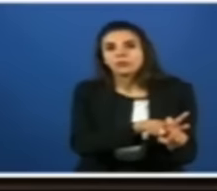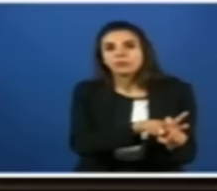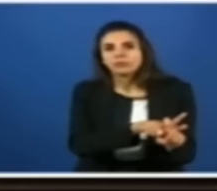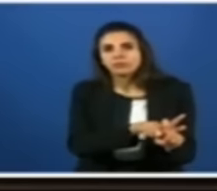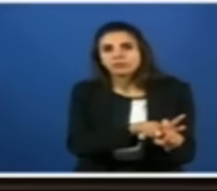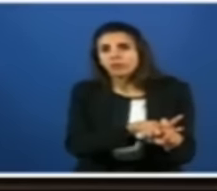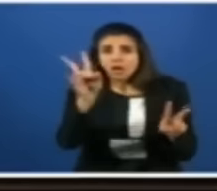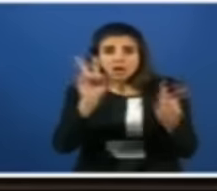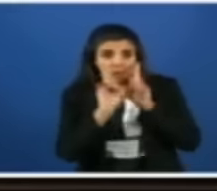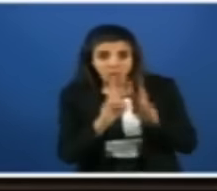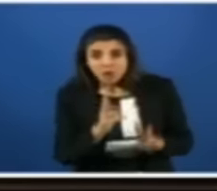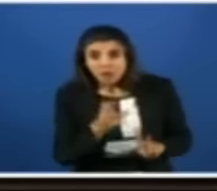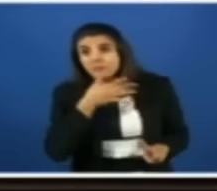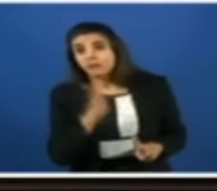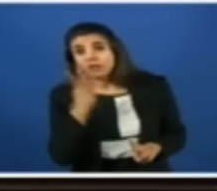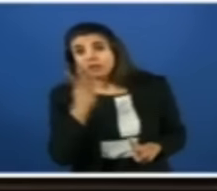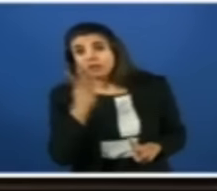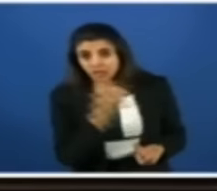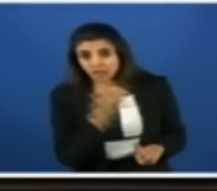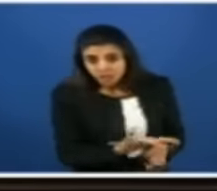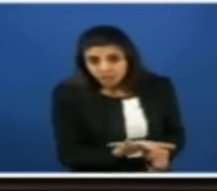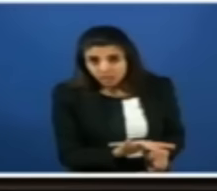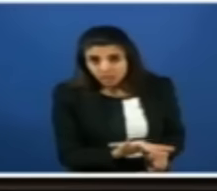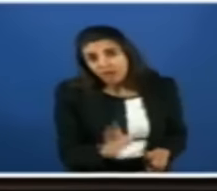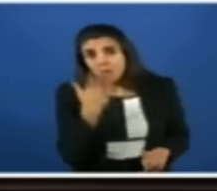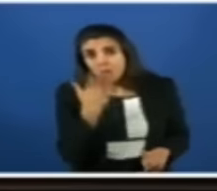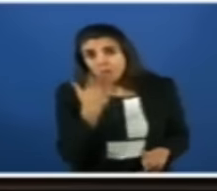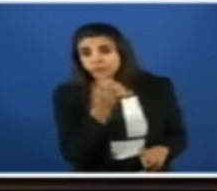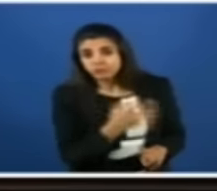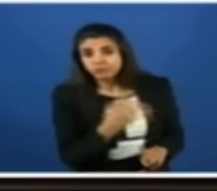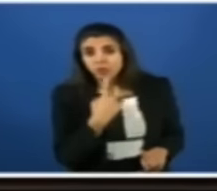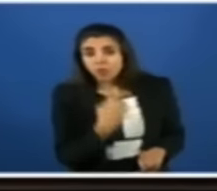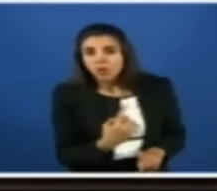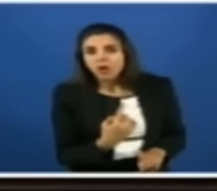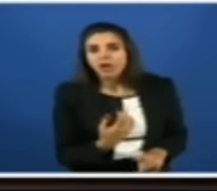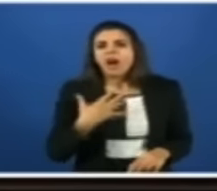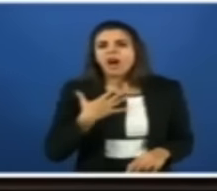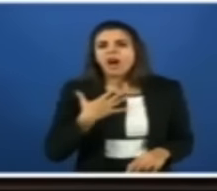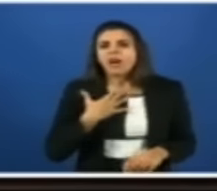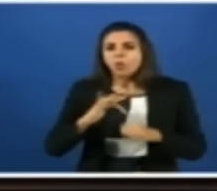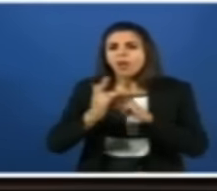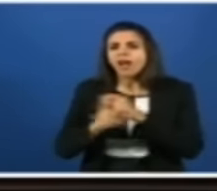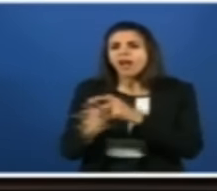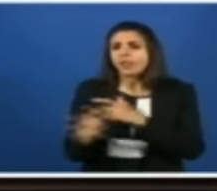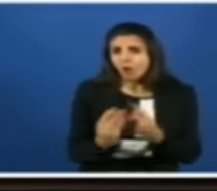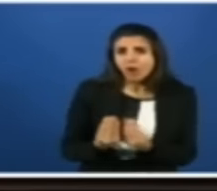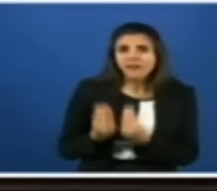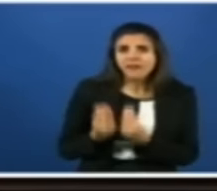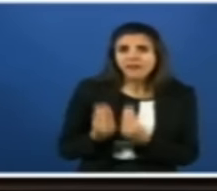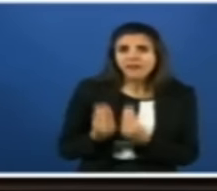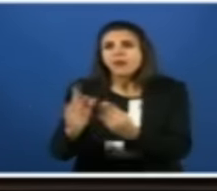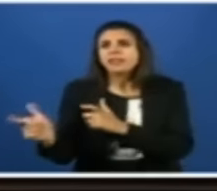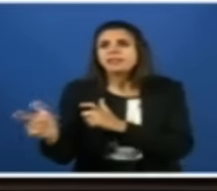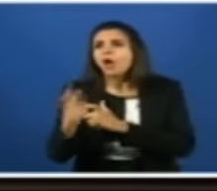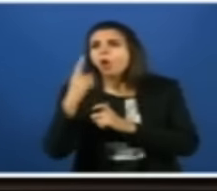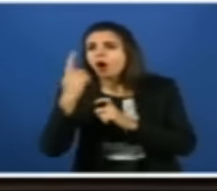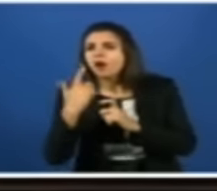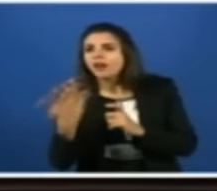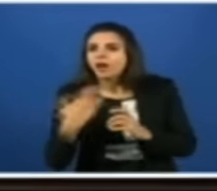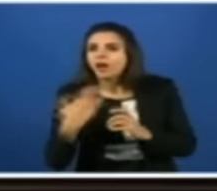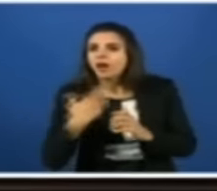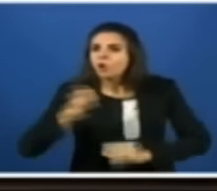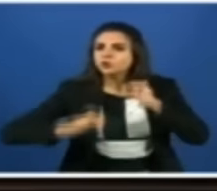Bunu görmeyenler, ülkelerini teröre teslim edenler, terör karşısında diz